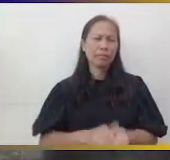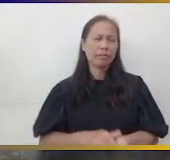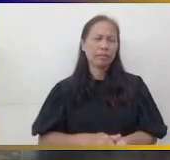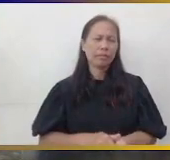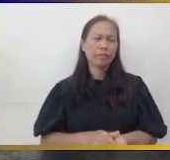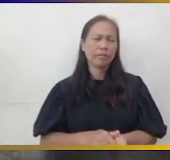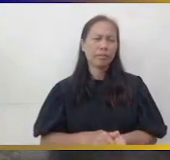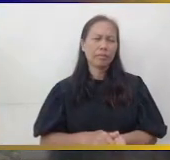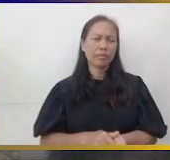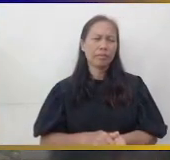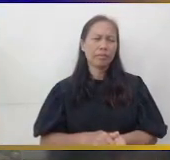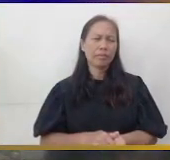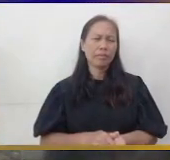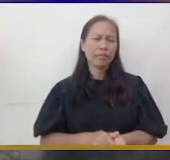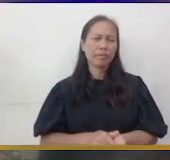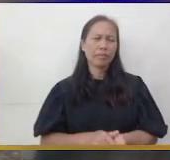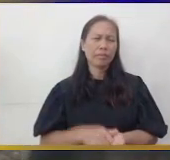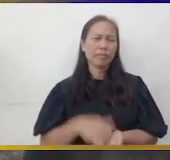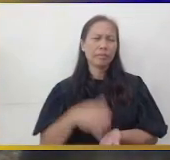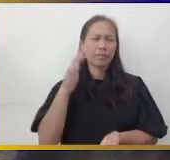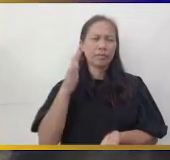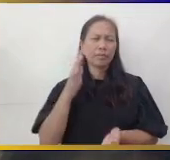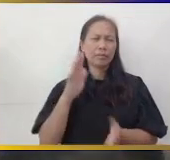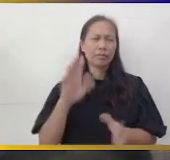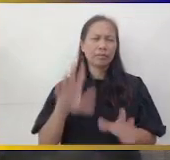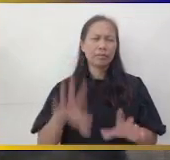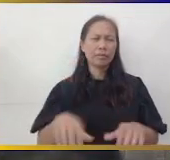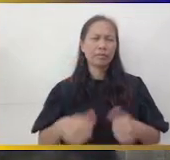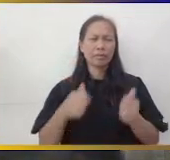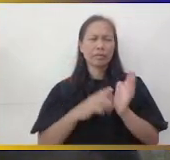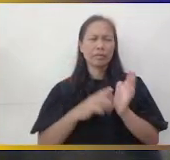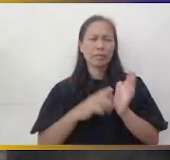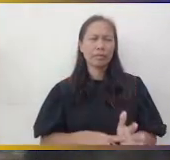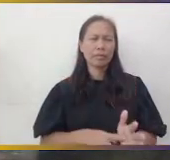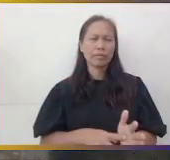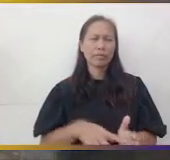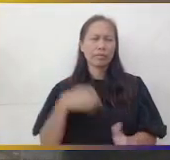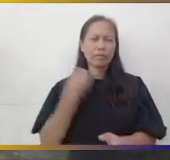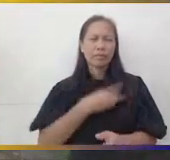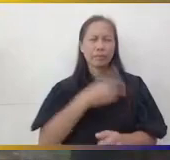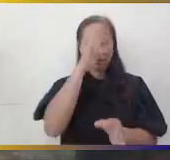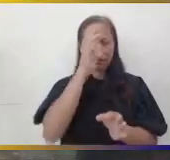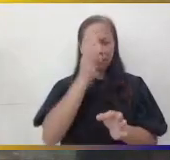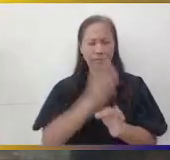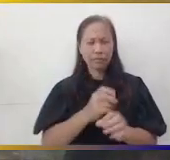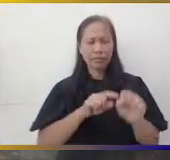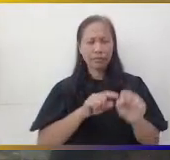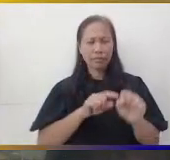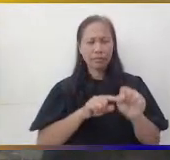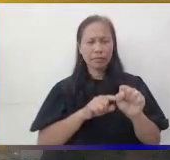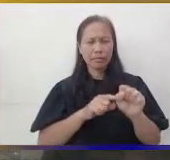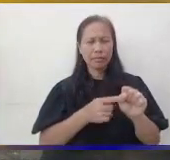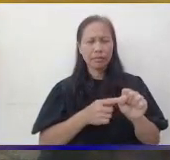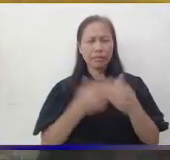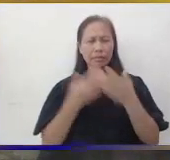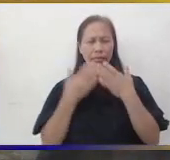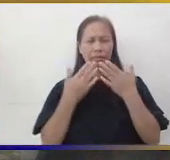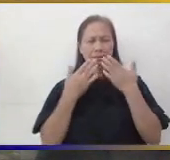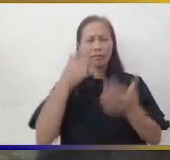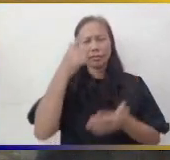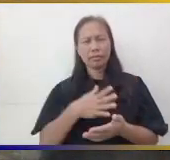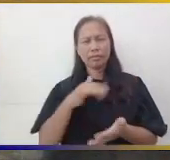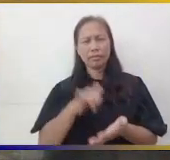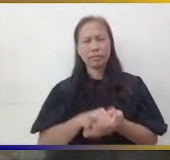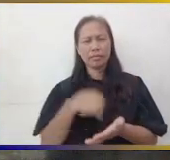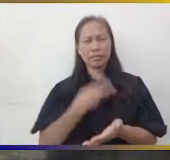Panginoon pinahintulutang makarating po sa amin ang inyo pong pananampalatayang sinimulan Salamat O Diyos at binilang niyo po kami sa